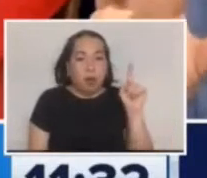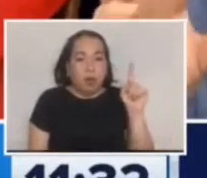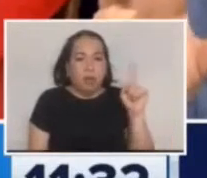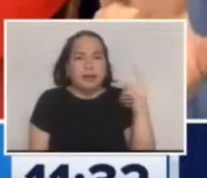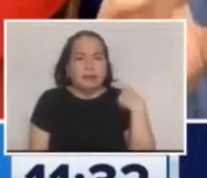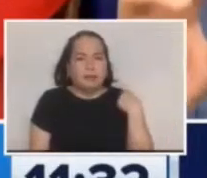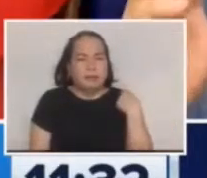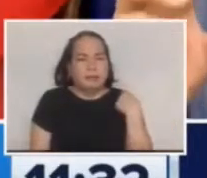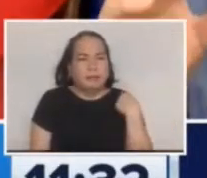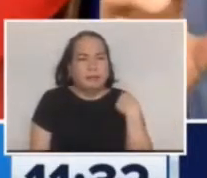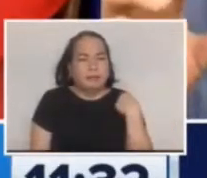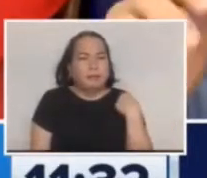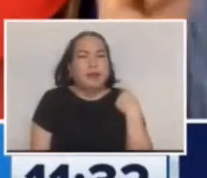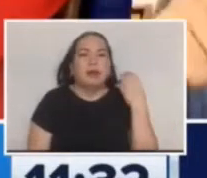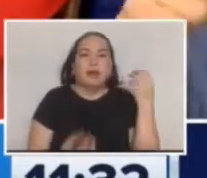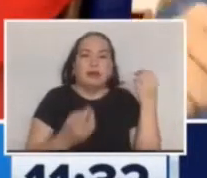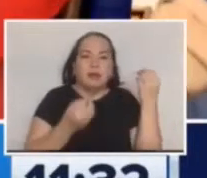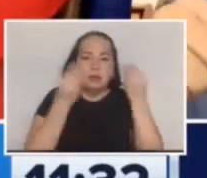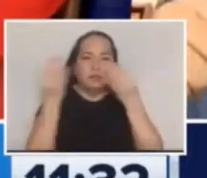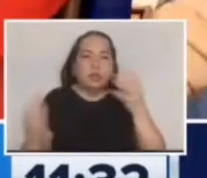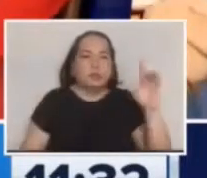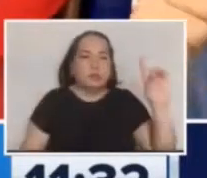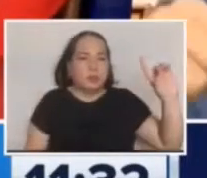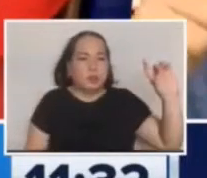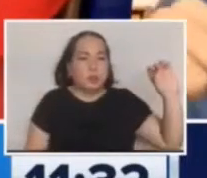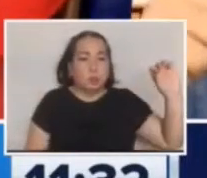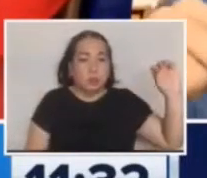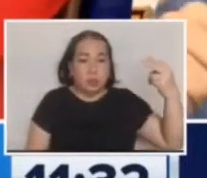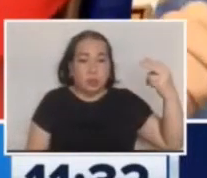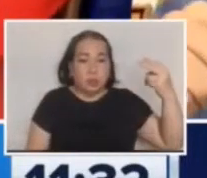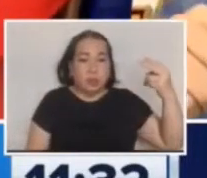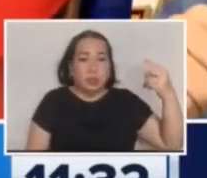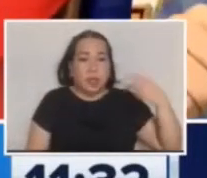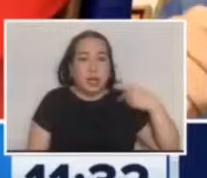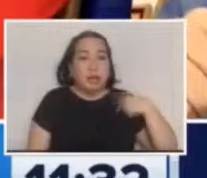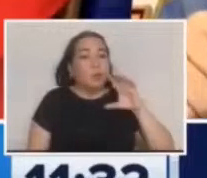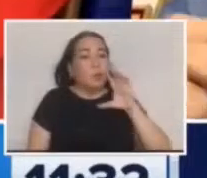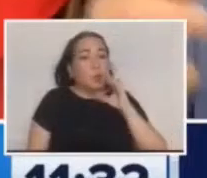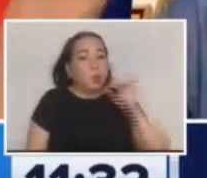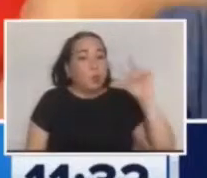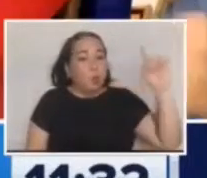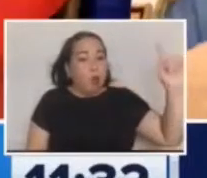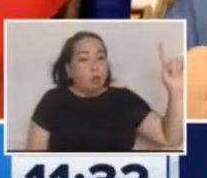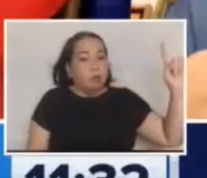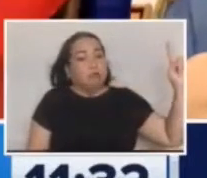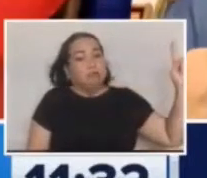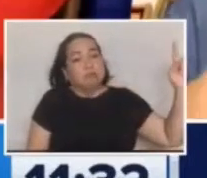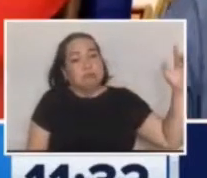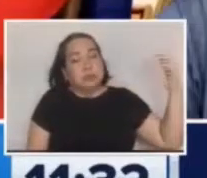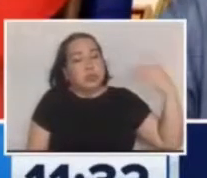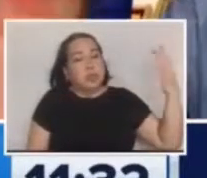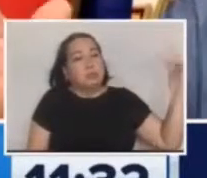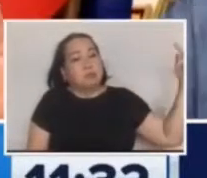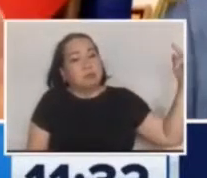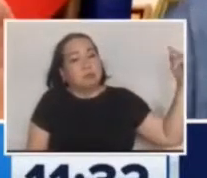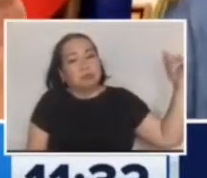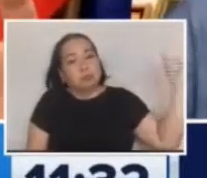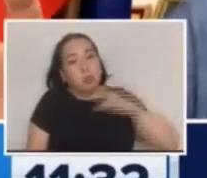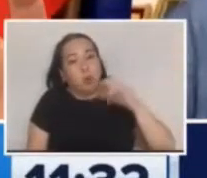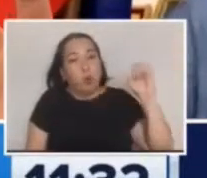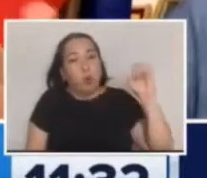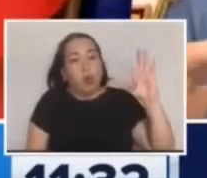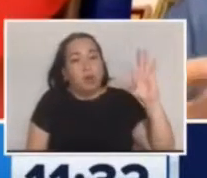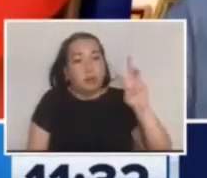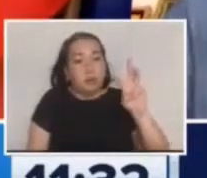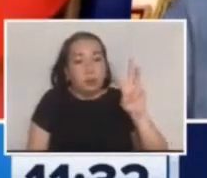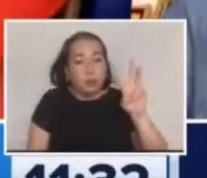from DOH kung ano nga ba. So today, yung 48 OFWs po na nakauwi dito sa Bohol, lahat po